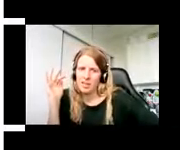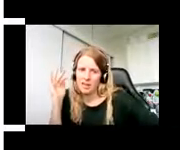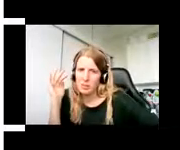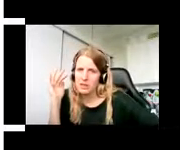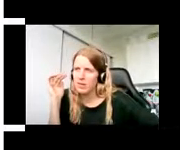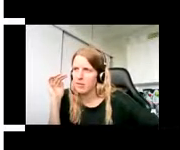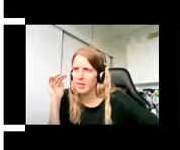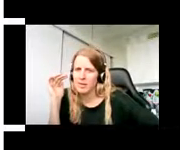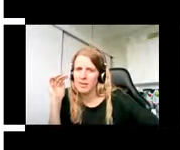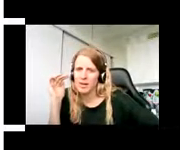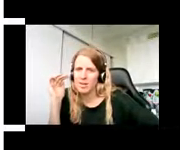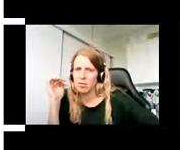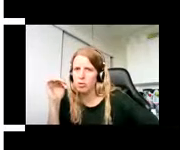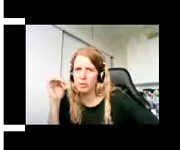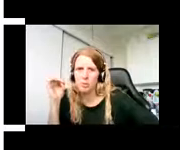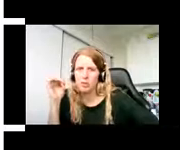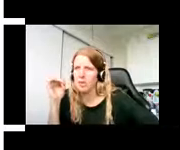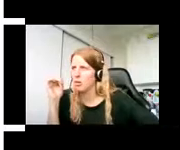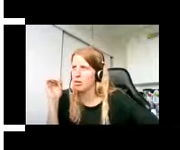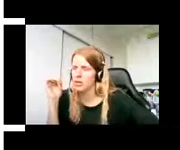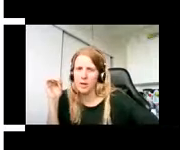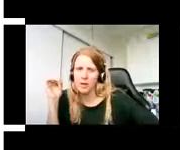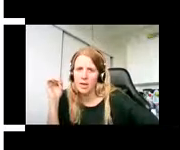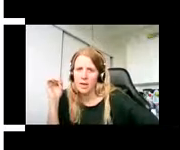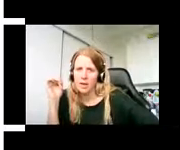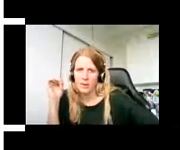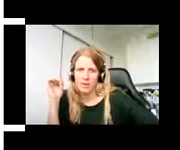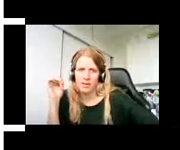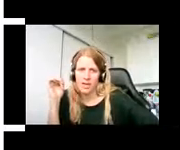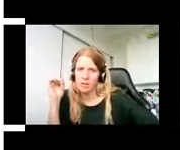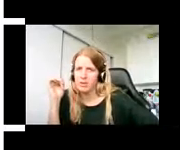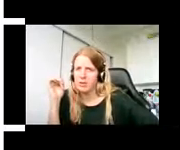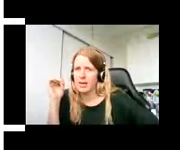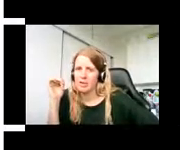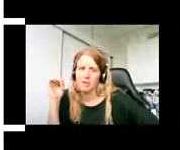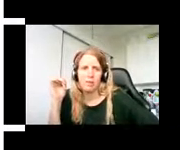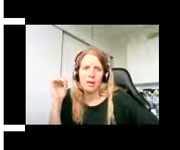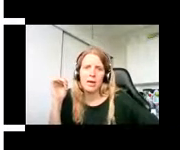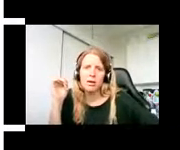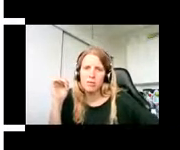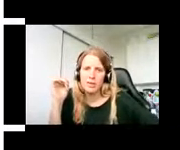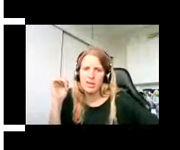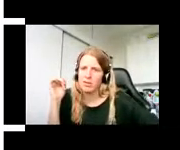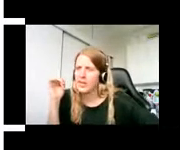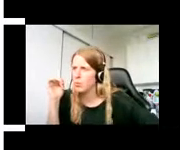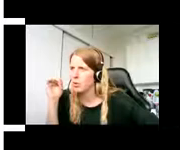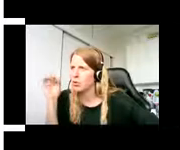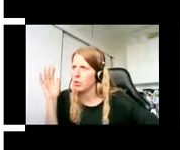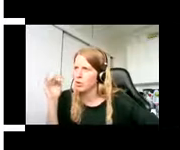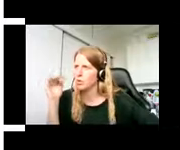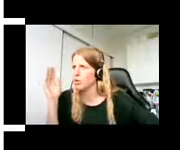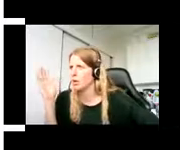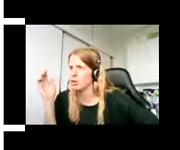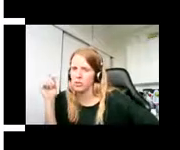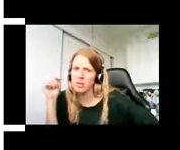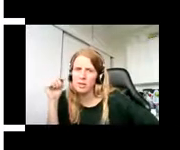wel nog steeds landspecifieke maatregelen. Die zijn nu nog niet per se duidelijk. Maar dat kan gaan over extra testen bij aankomst, quarantaineperiode,